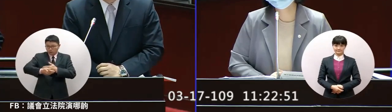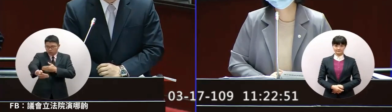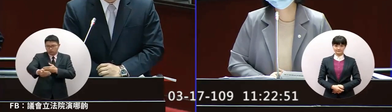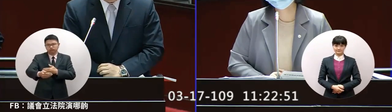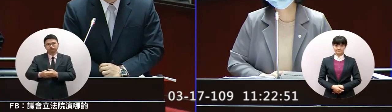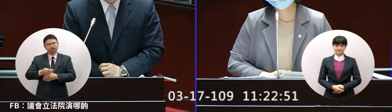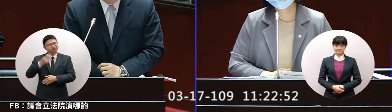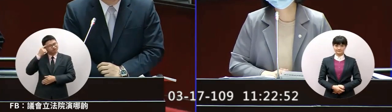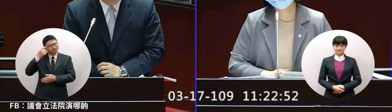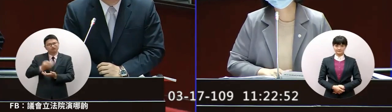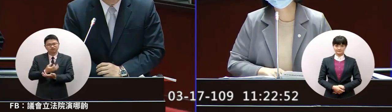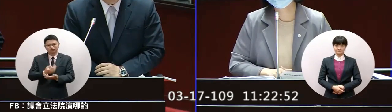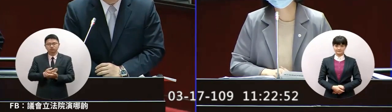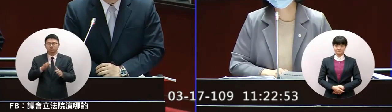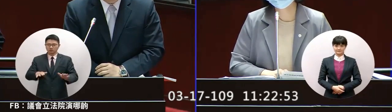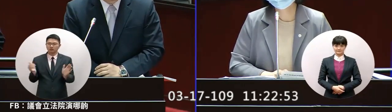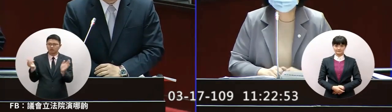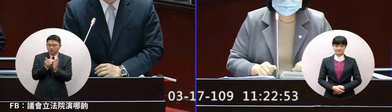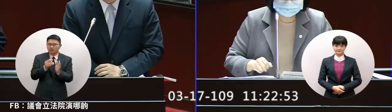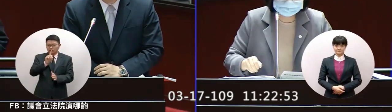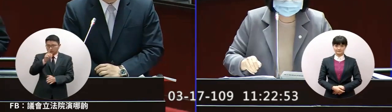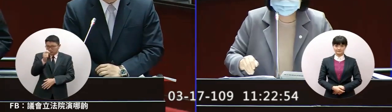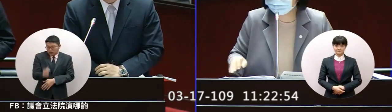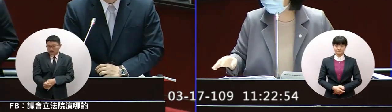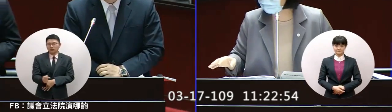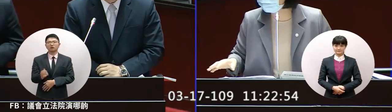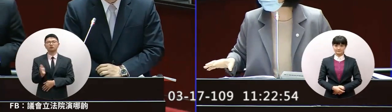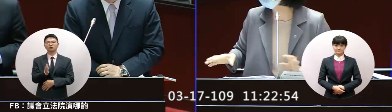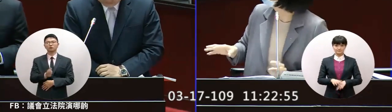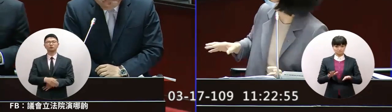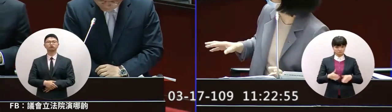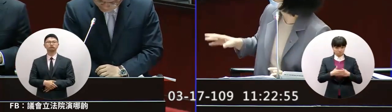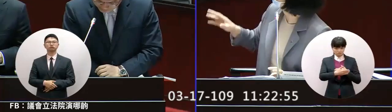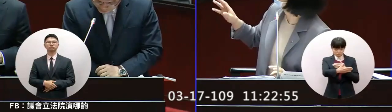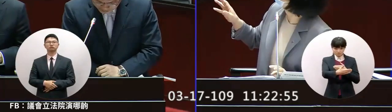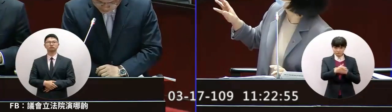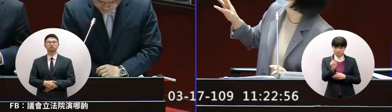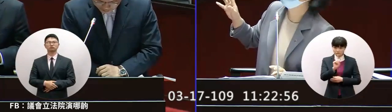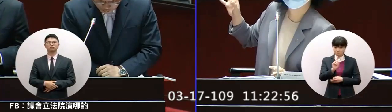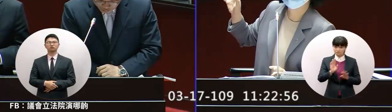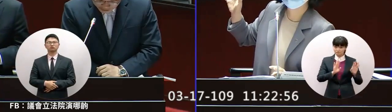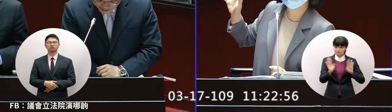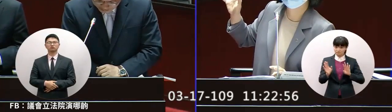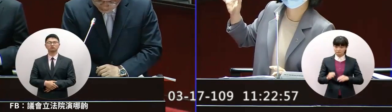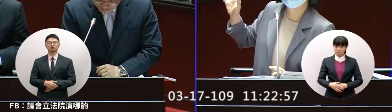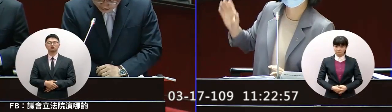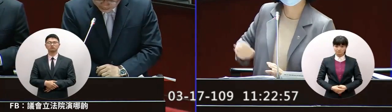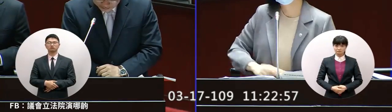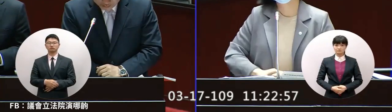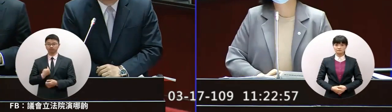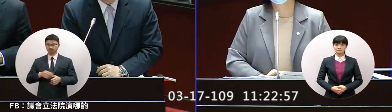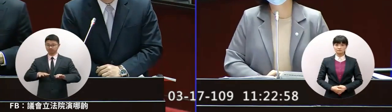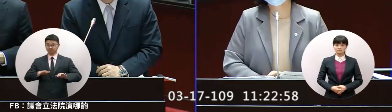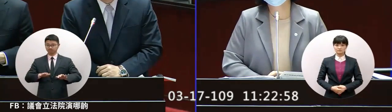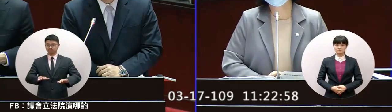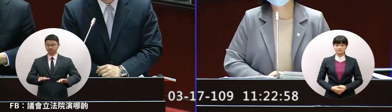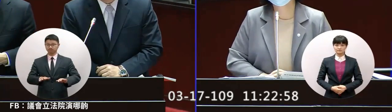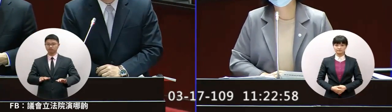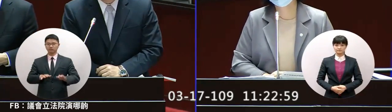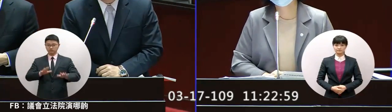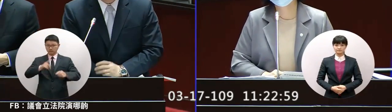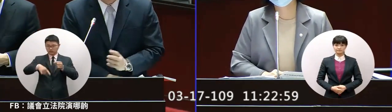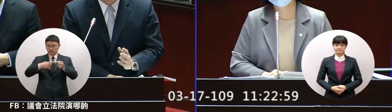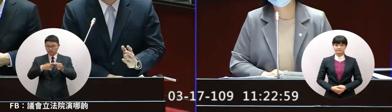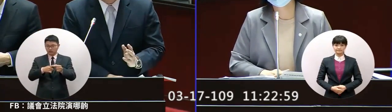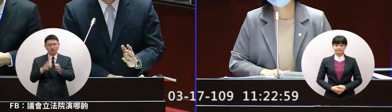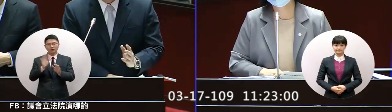理想哈，目前大概接近1亿元啊。那后续我们 现在做到哪里？ 目前以今年度